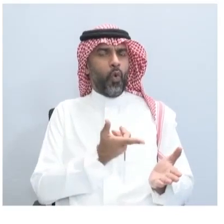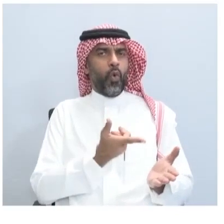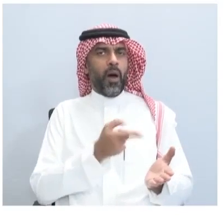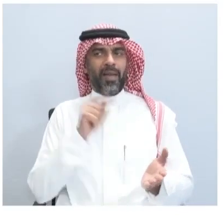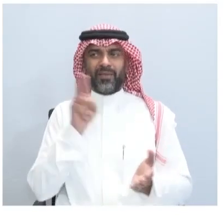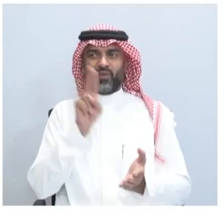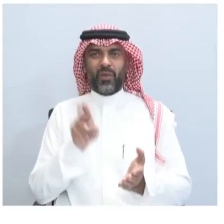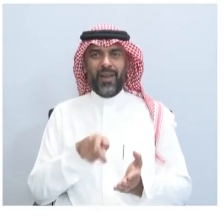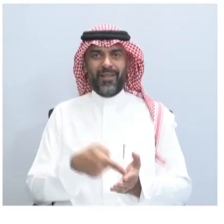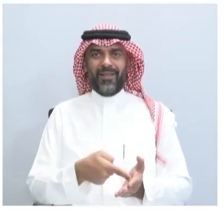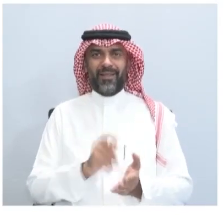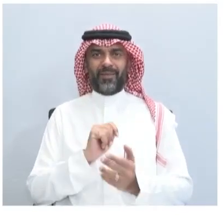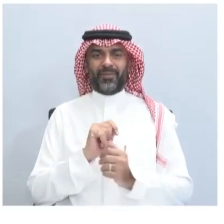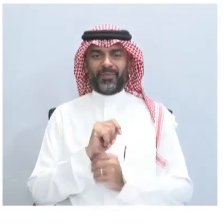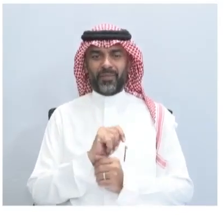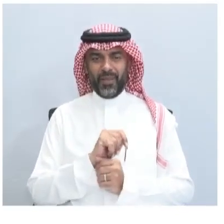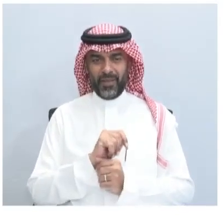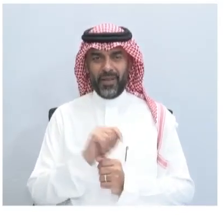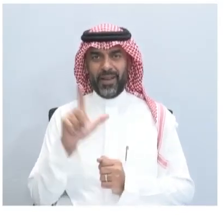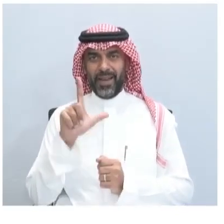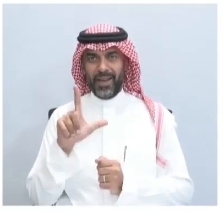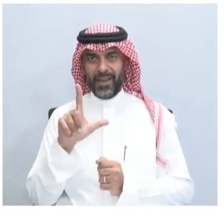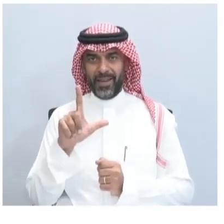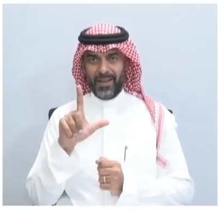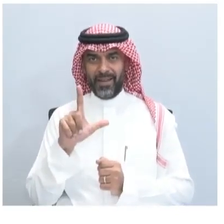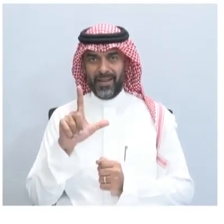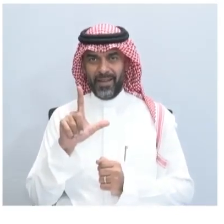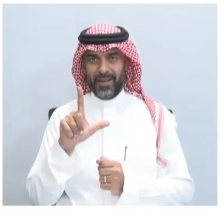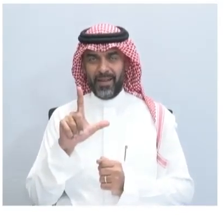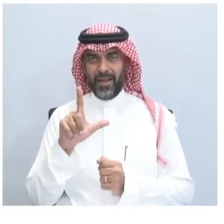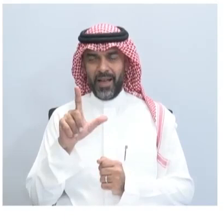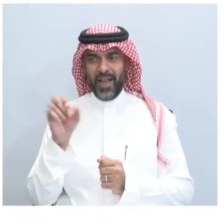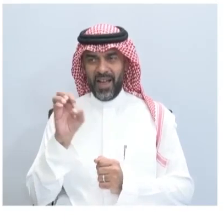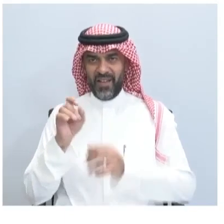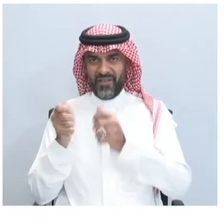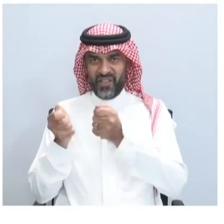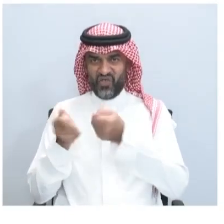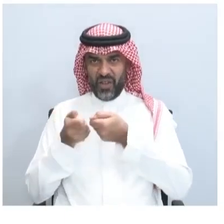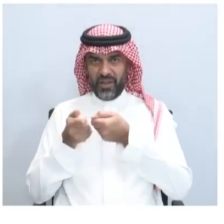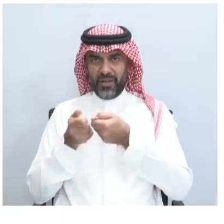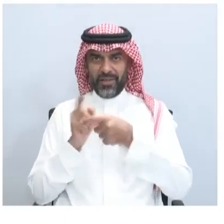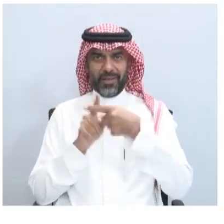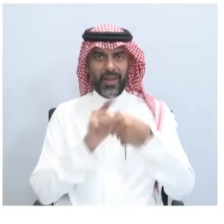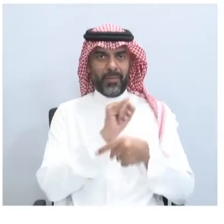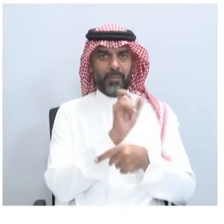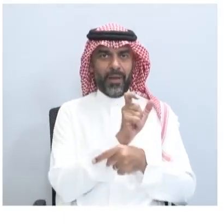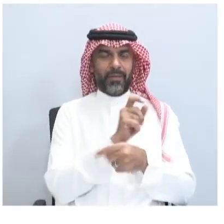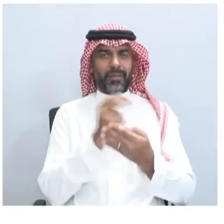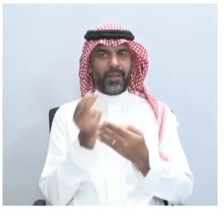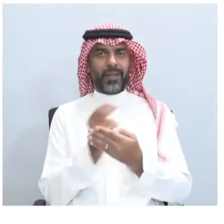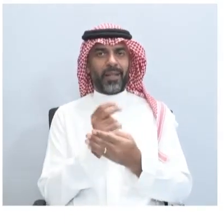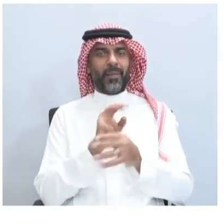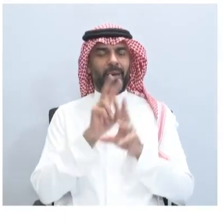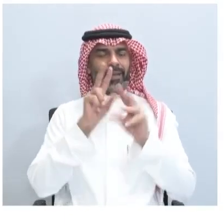الاستفهام ايضا اللام حرف الجر دخل على منع الاستفهاميه فكتبناهما